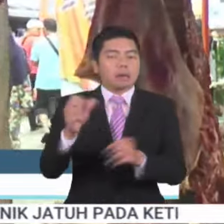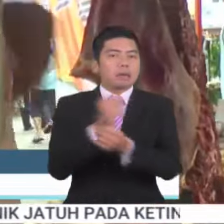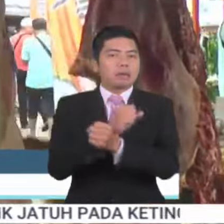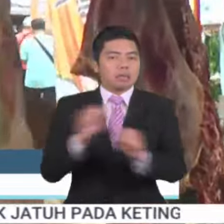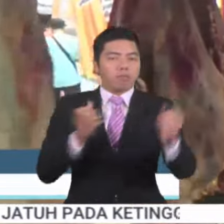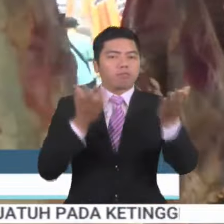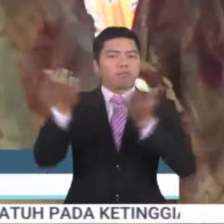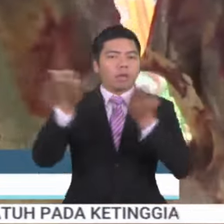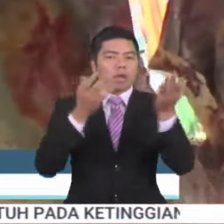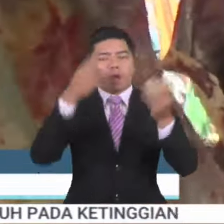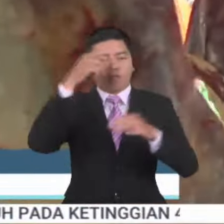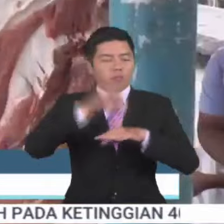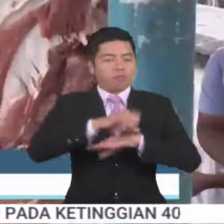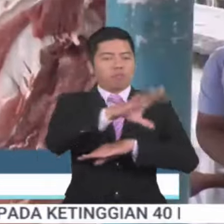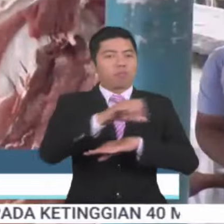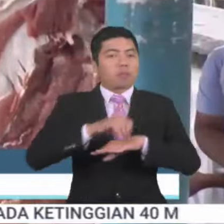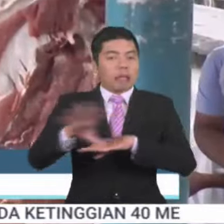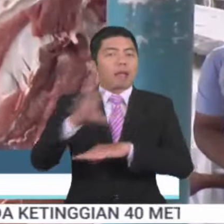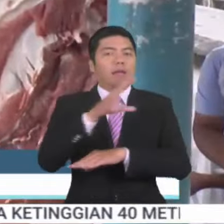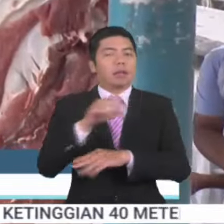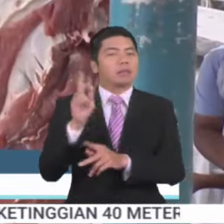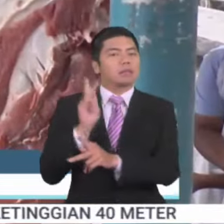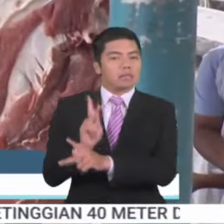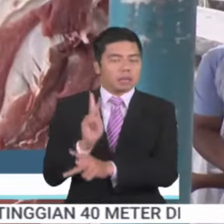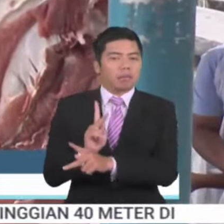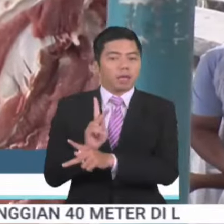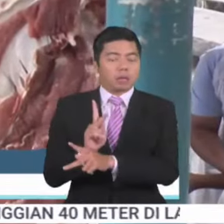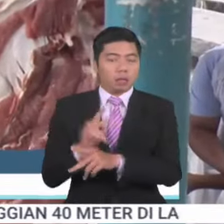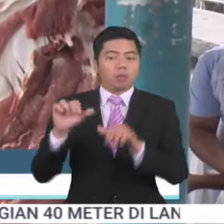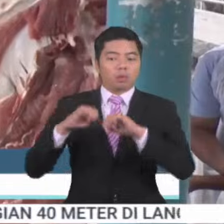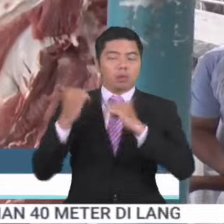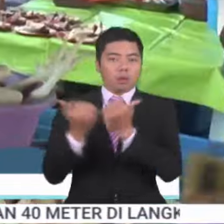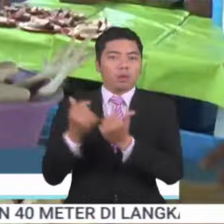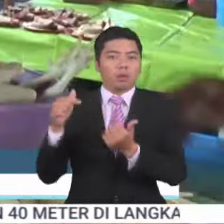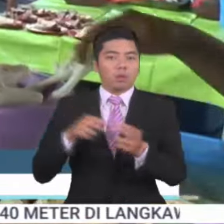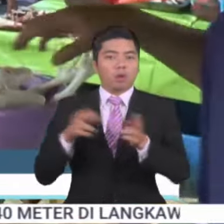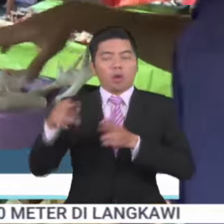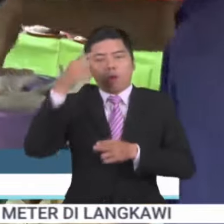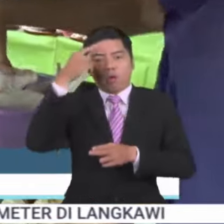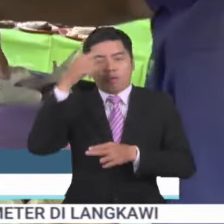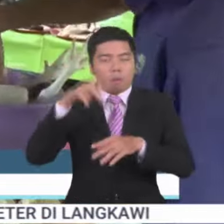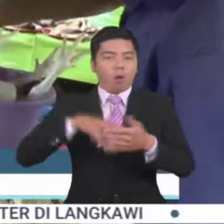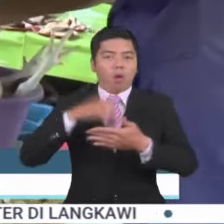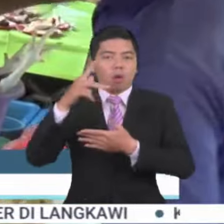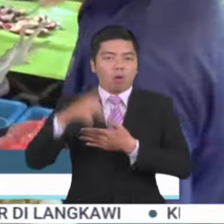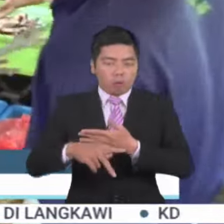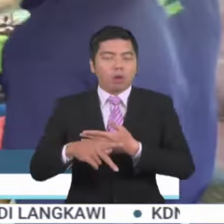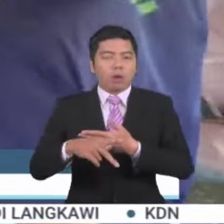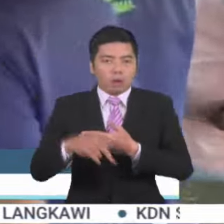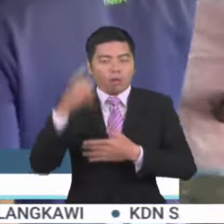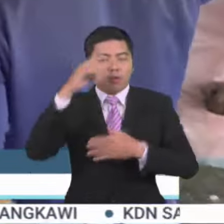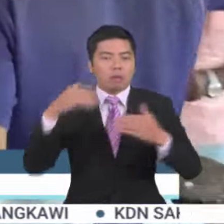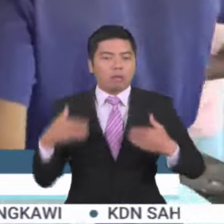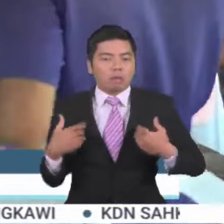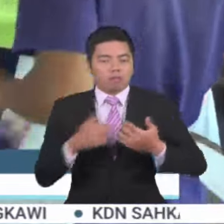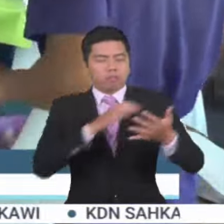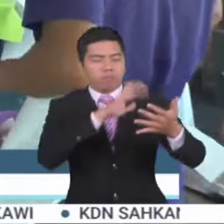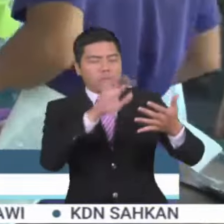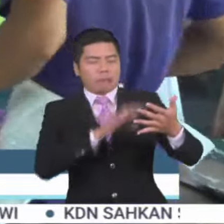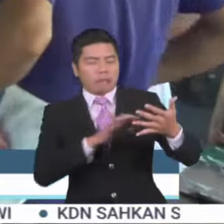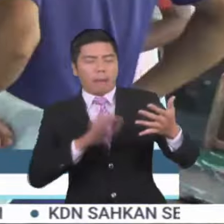perkhidmatan pengedaran dan penyimpanan. Agensi itu juga mengurus program urus niaga ternakan dengan merangka